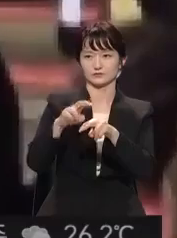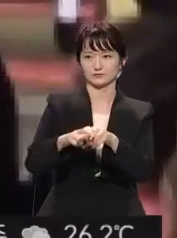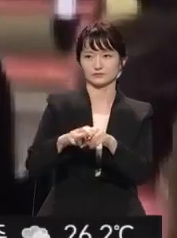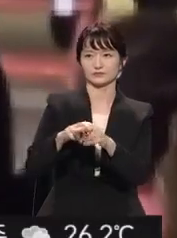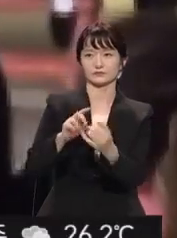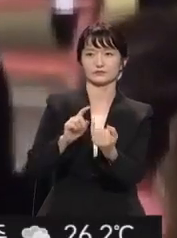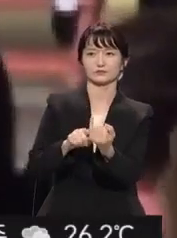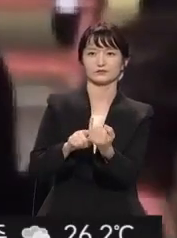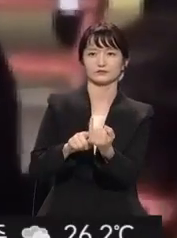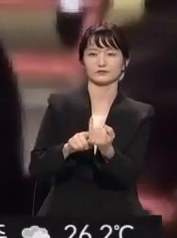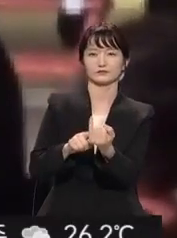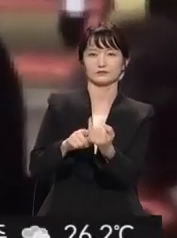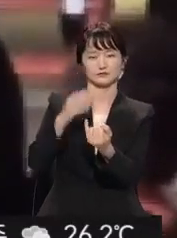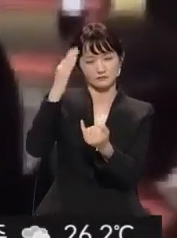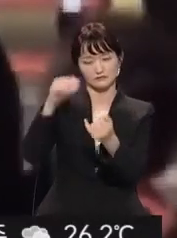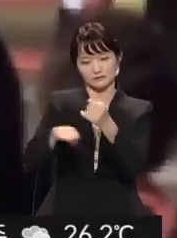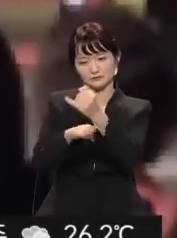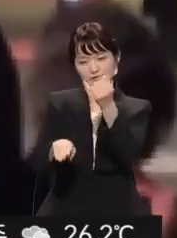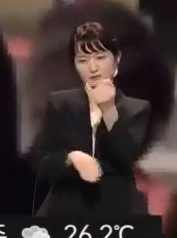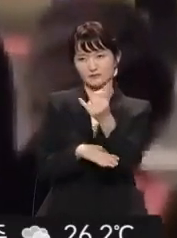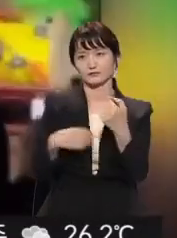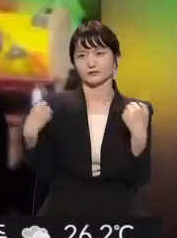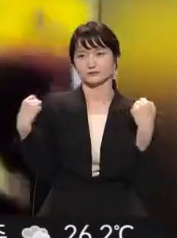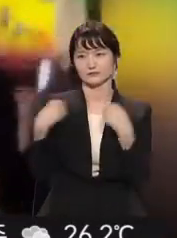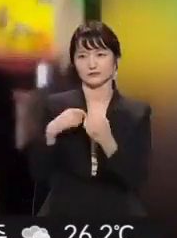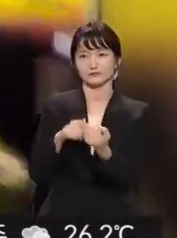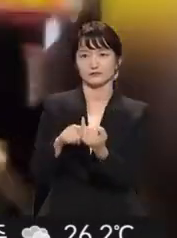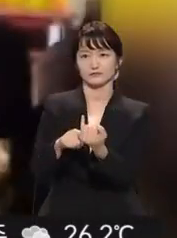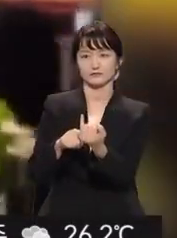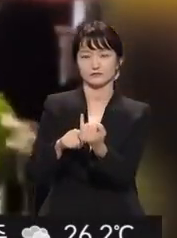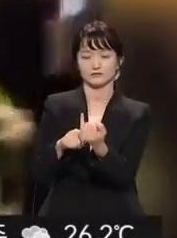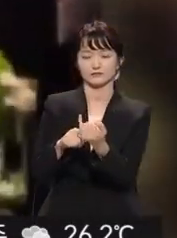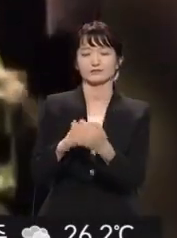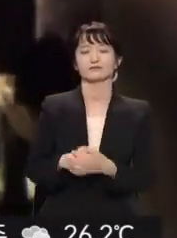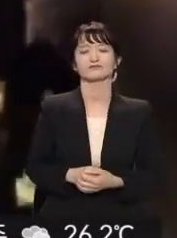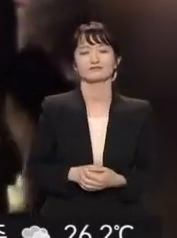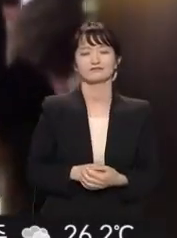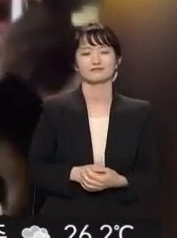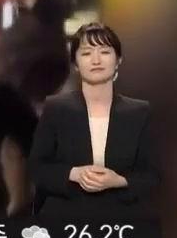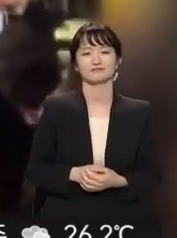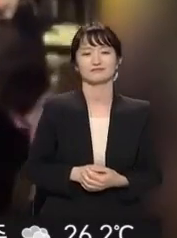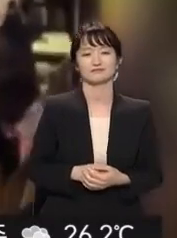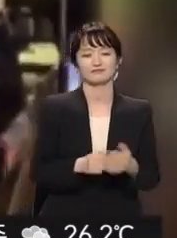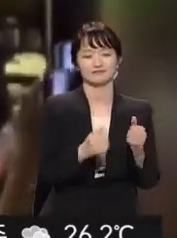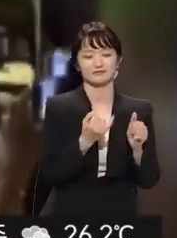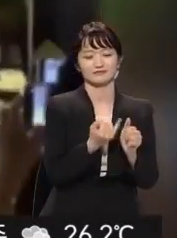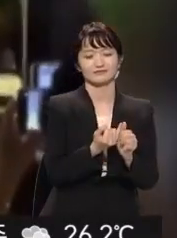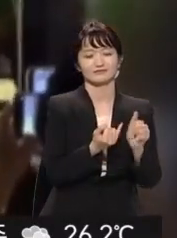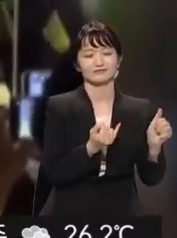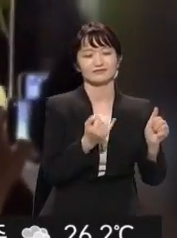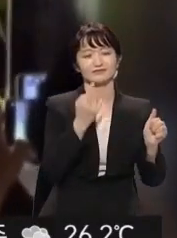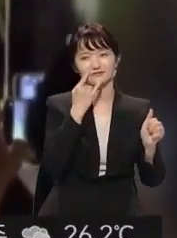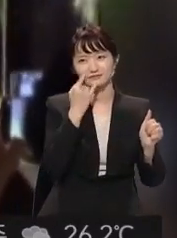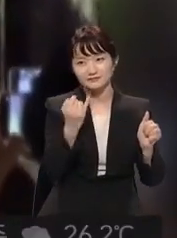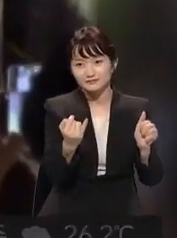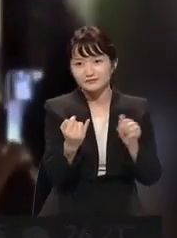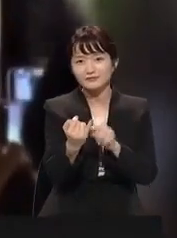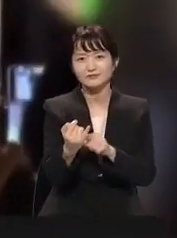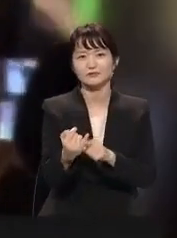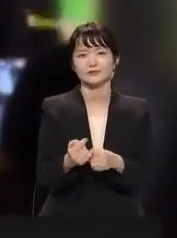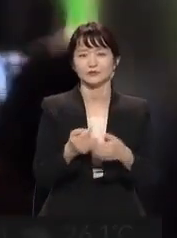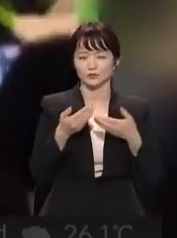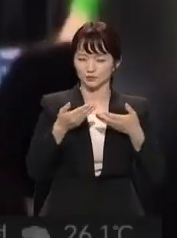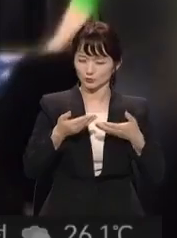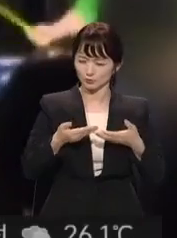입고 장구 치시는 저분 바로 신랑의 어머니, 신부에겐 시어머니. 자, 잔잔했던 식장 분위기에 순식간에